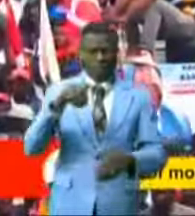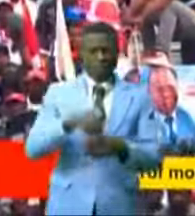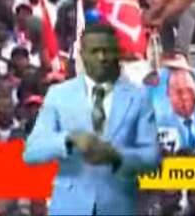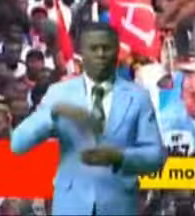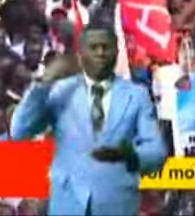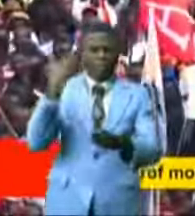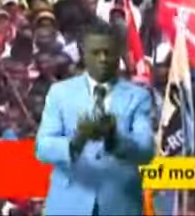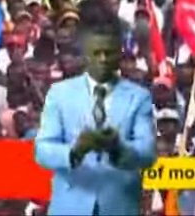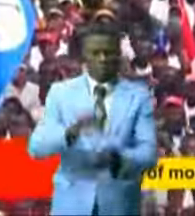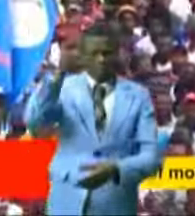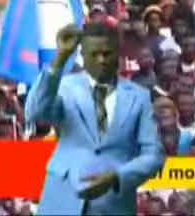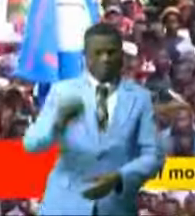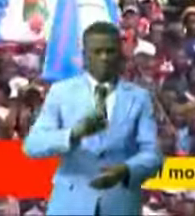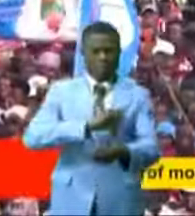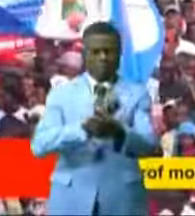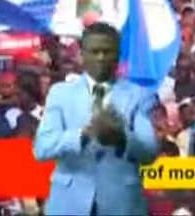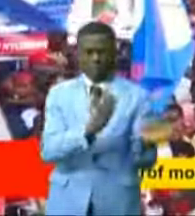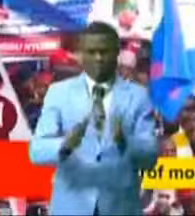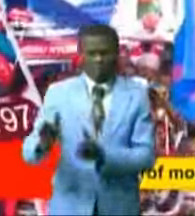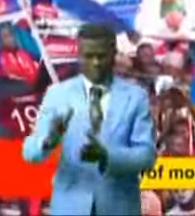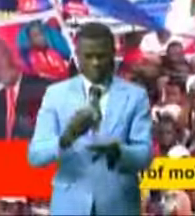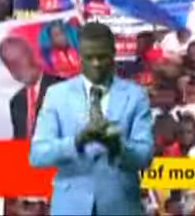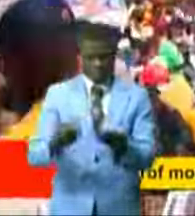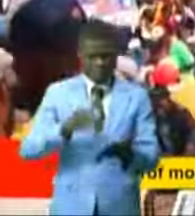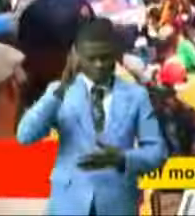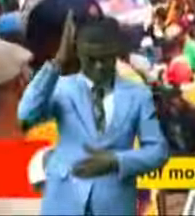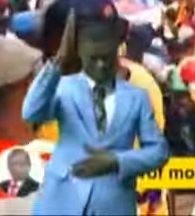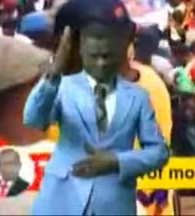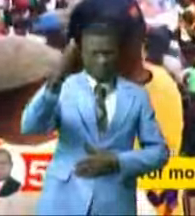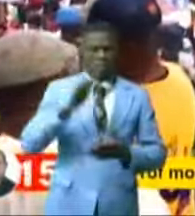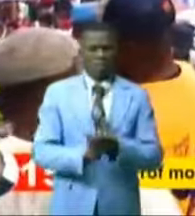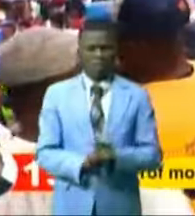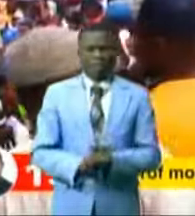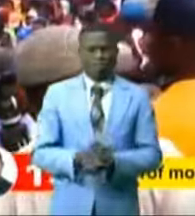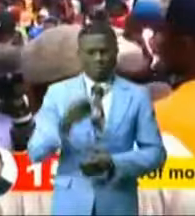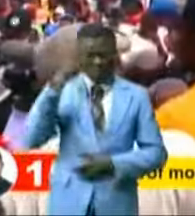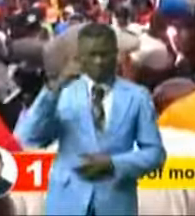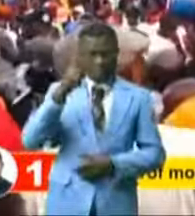l'arrivée au Sud Kivu est prévue au début de la semaine prochaine.